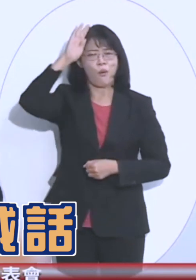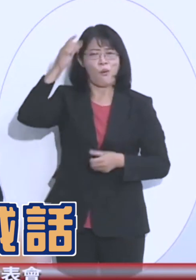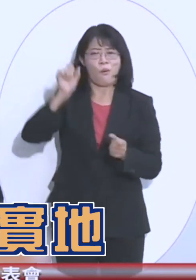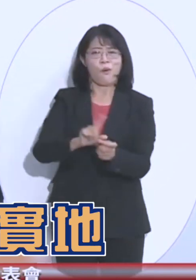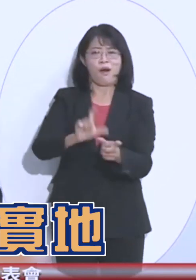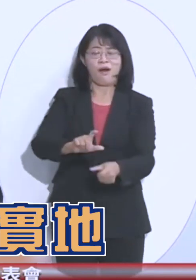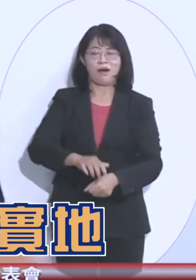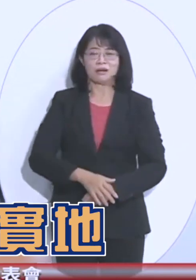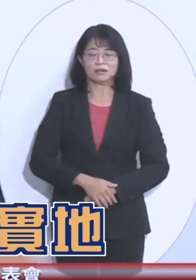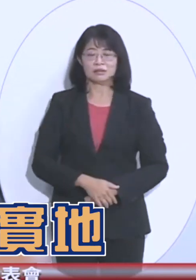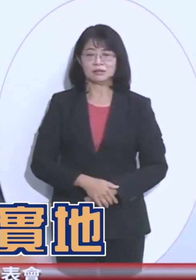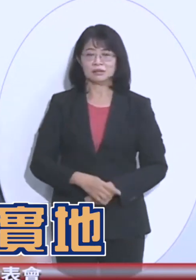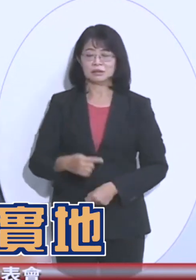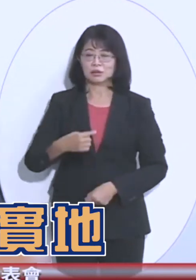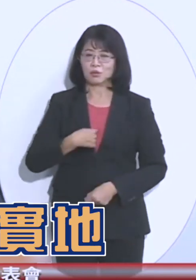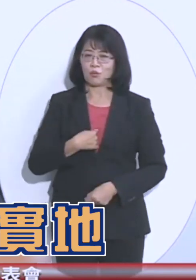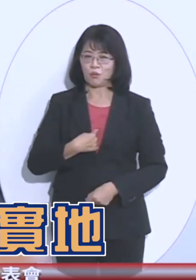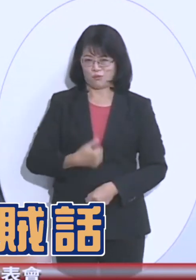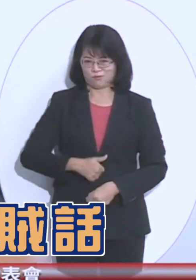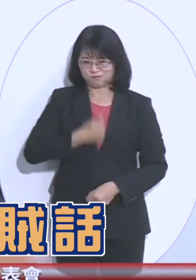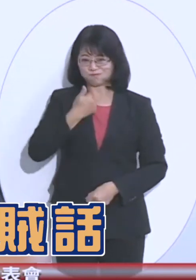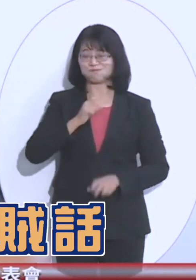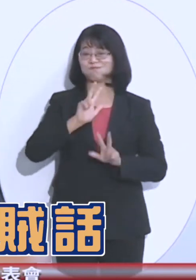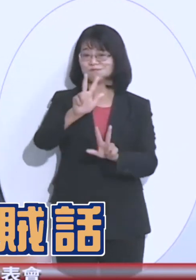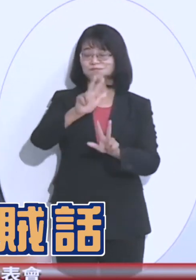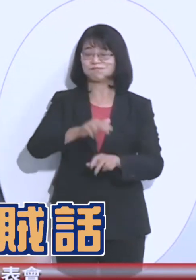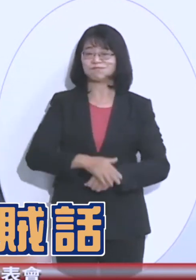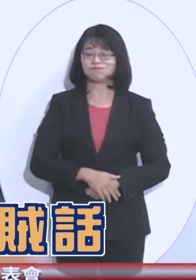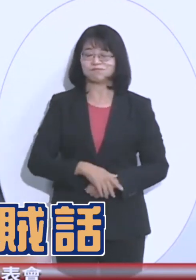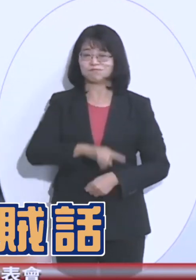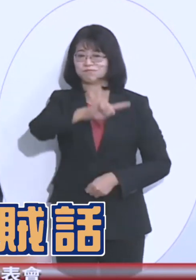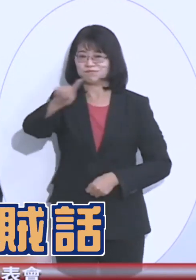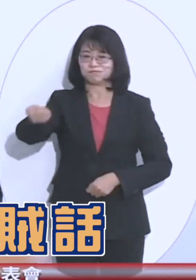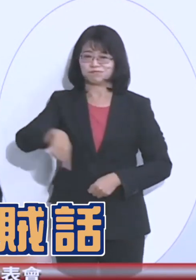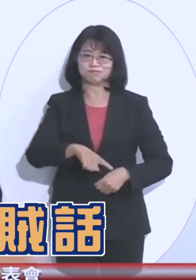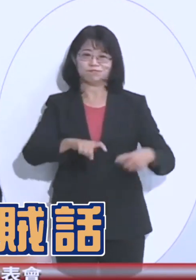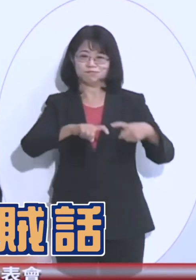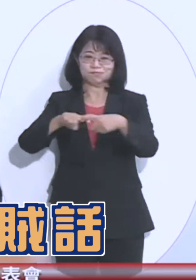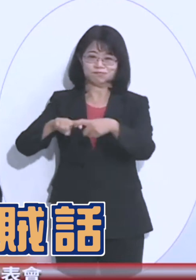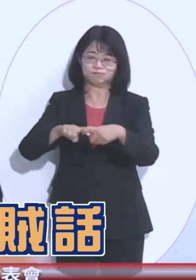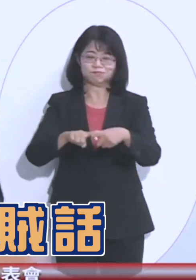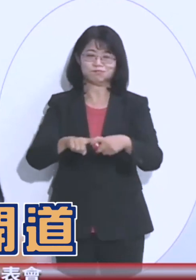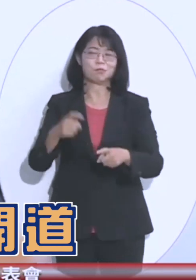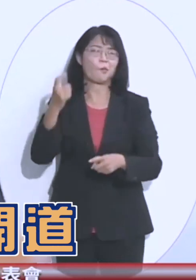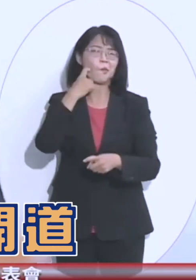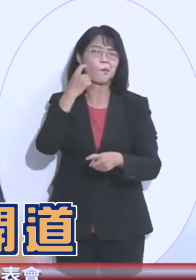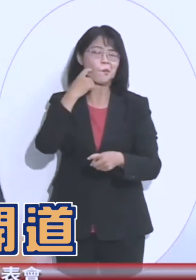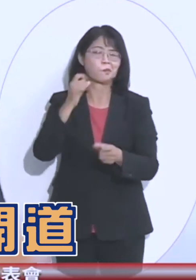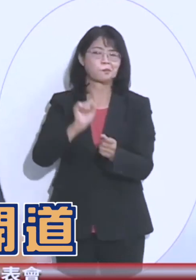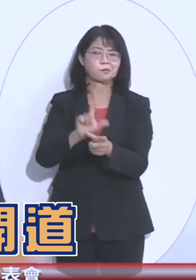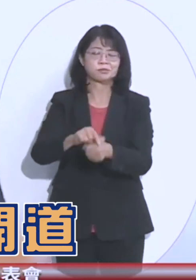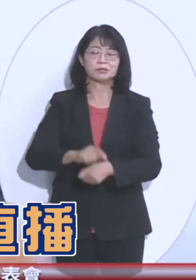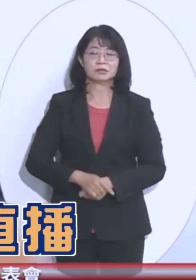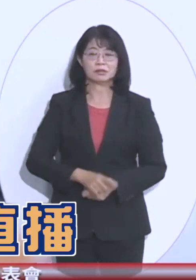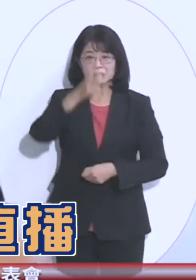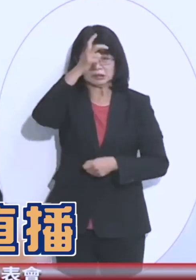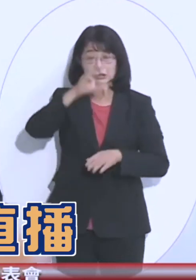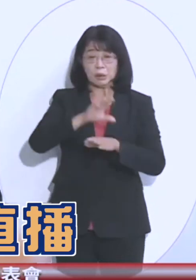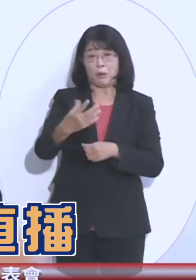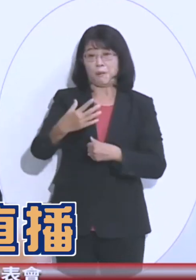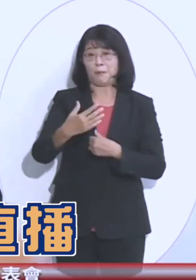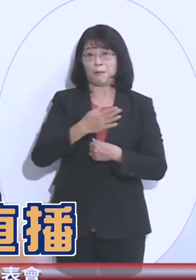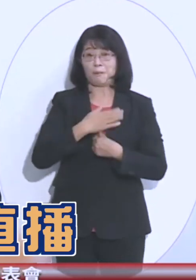哦，啊去拄到我这卡达实地。因串供哦的白茶话，讲有警车给我开到好家